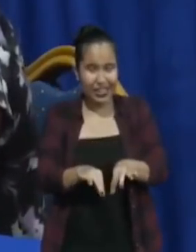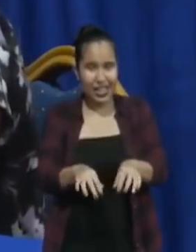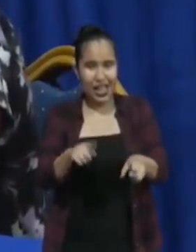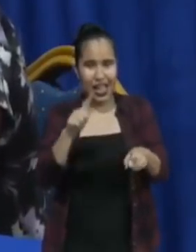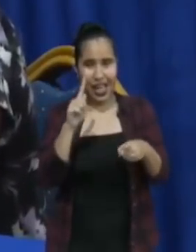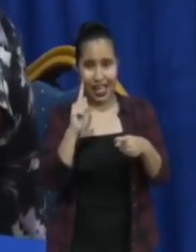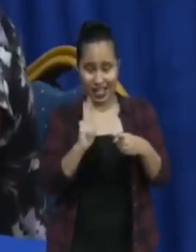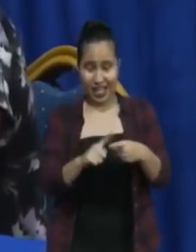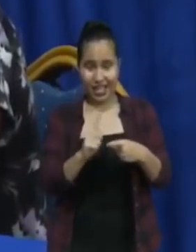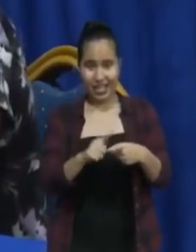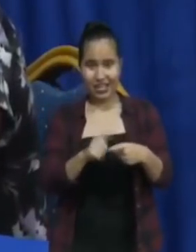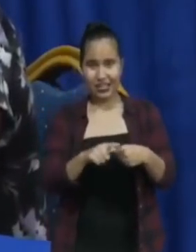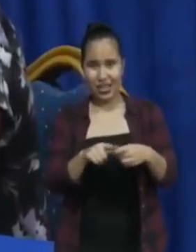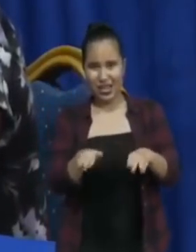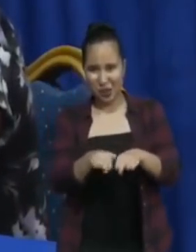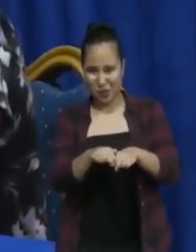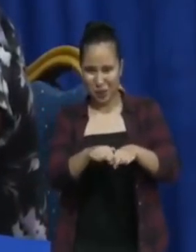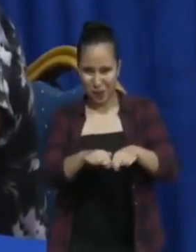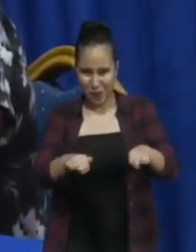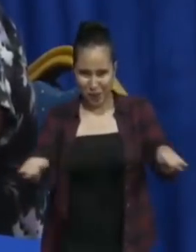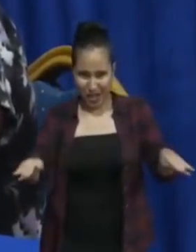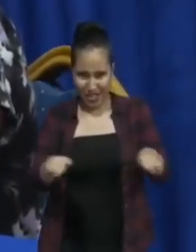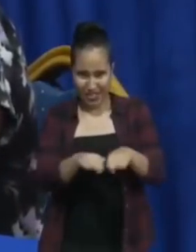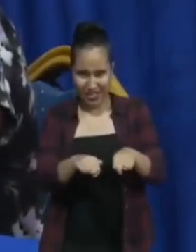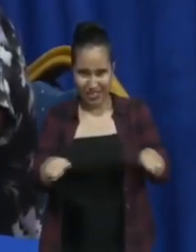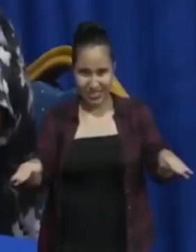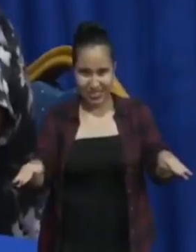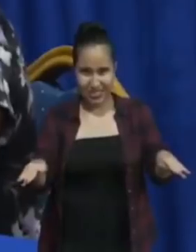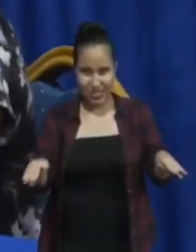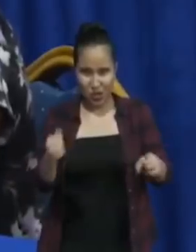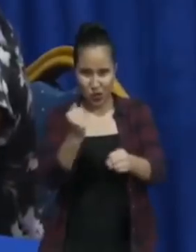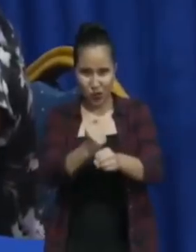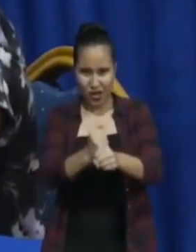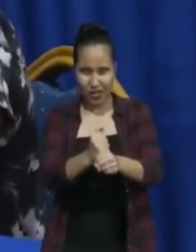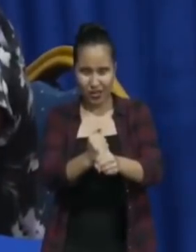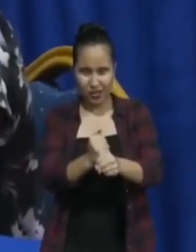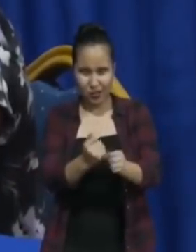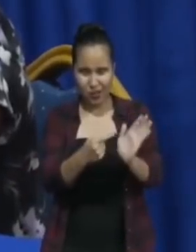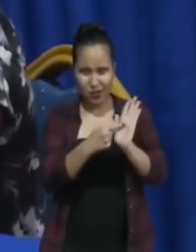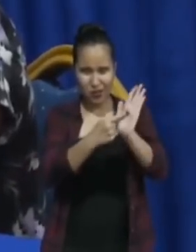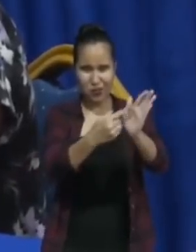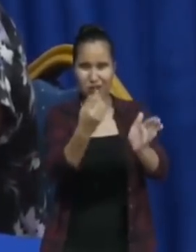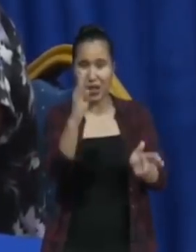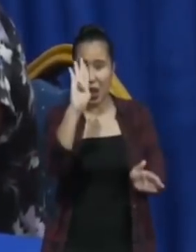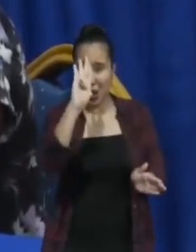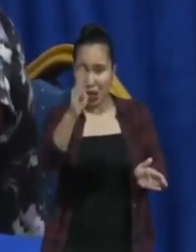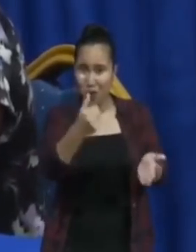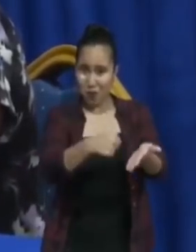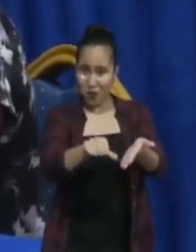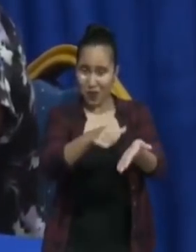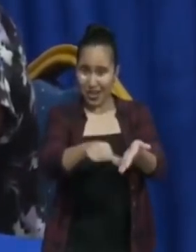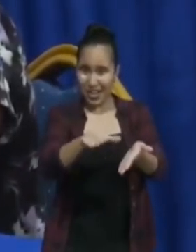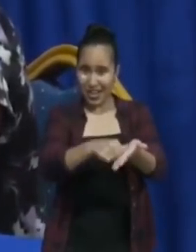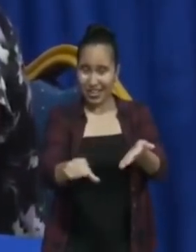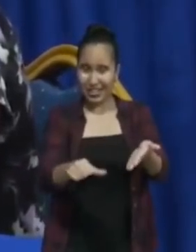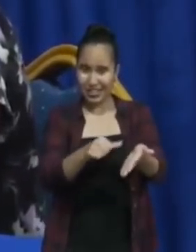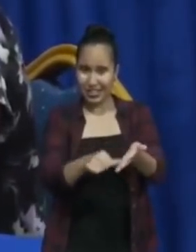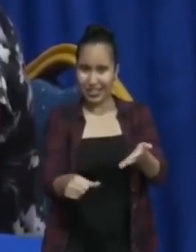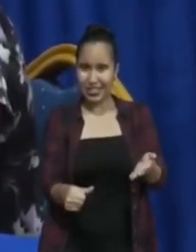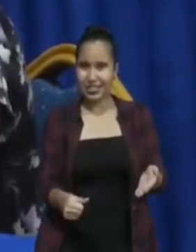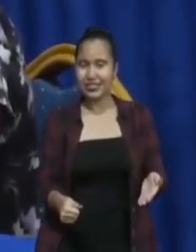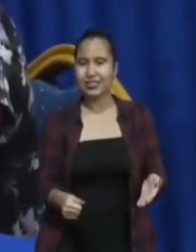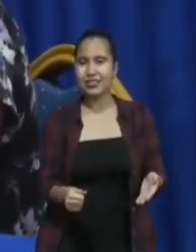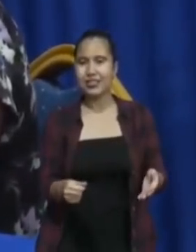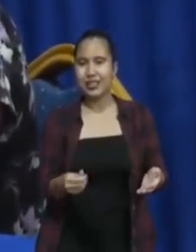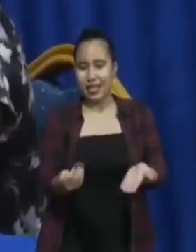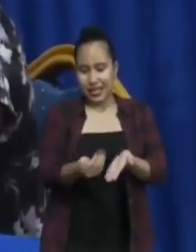bezetting hebben. Dan denken we dus aan de belastingdienst, de salarisadministratie van de